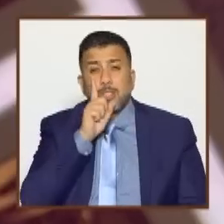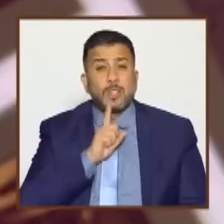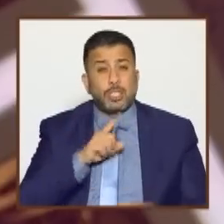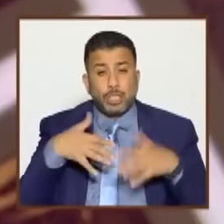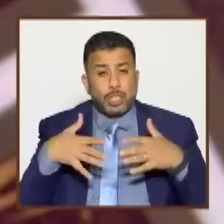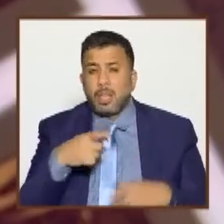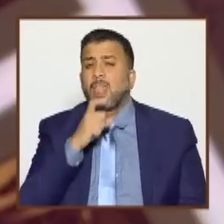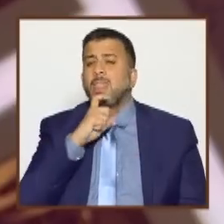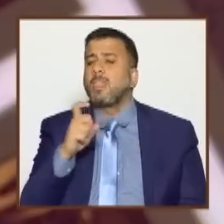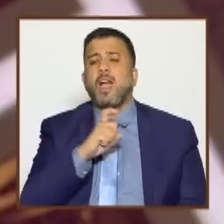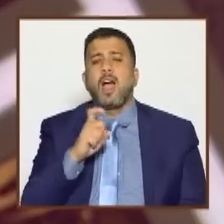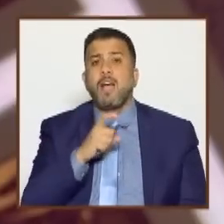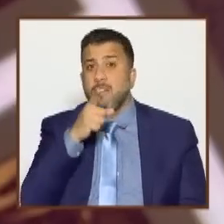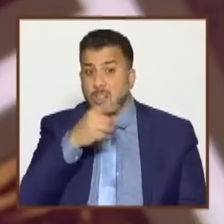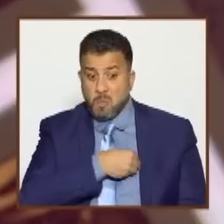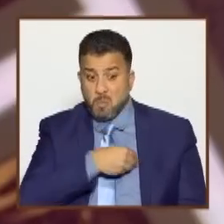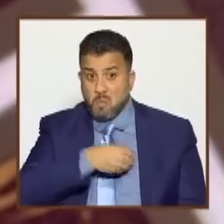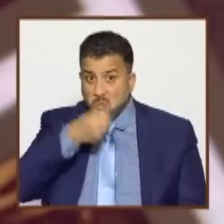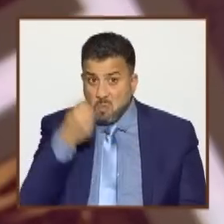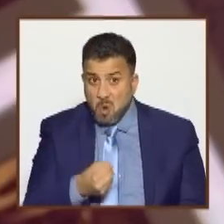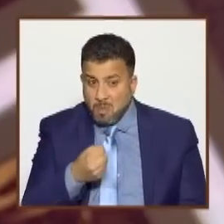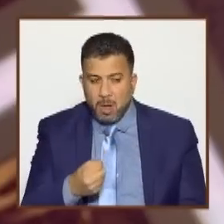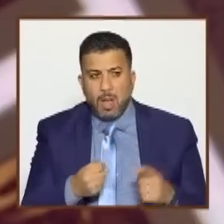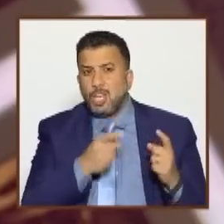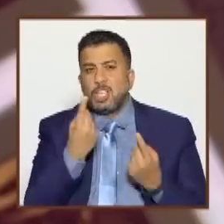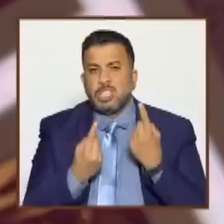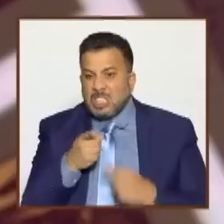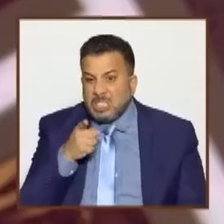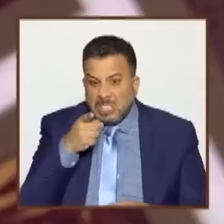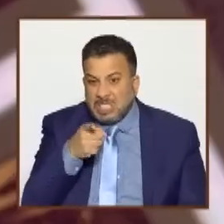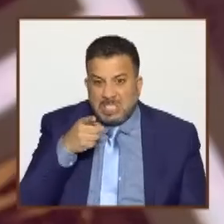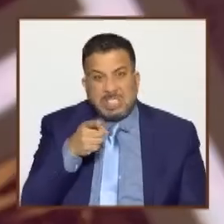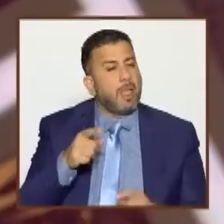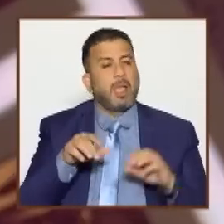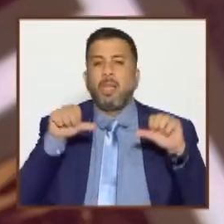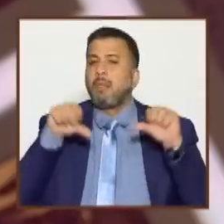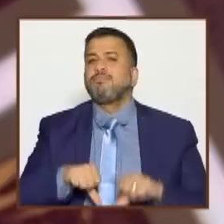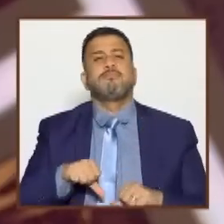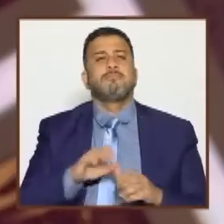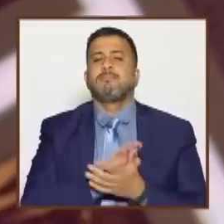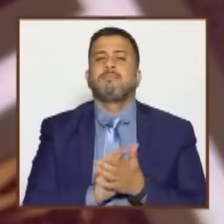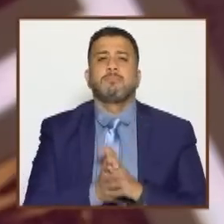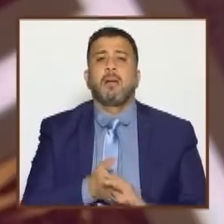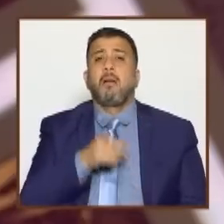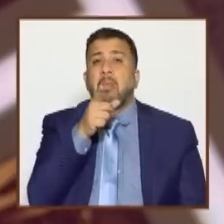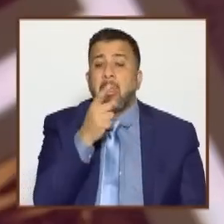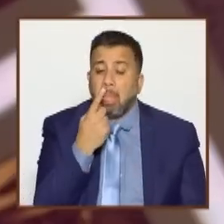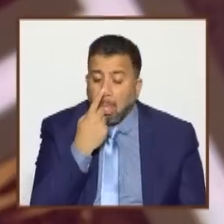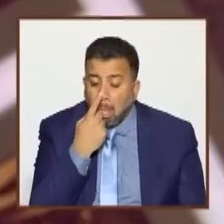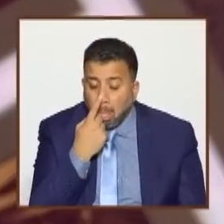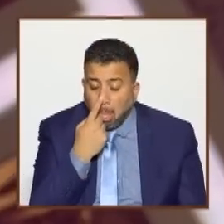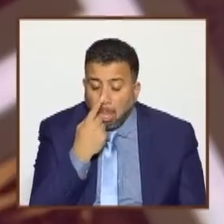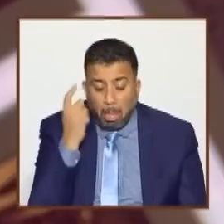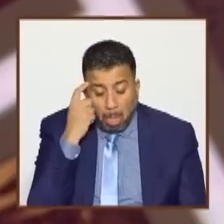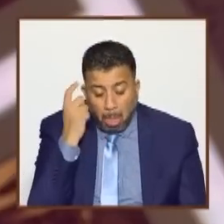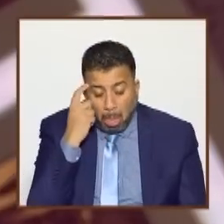الإنسان المؤمن، إن كيد الشيطان كان ضعيف، لكن يقوى عليه متى؟ إذا الإنسان سلم يديه للشيطان